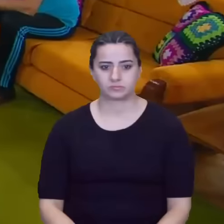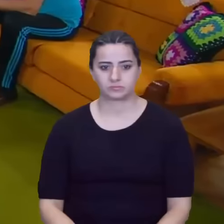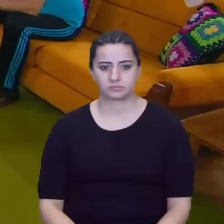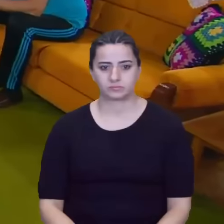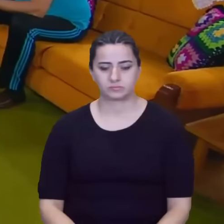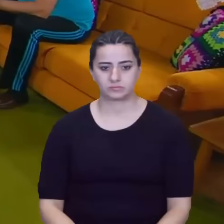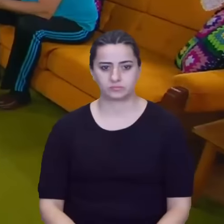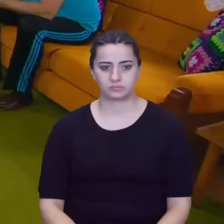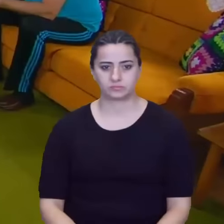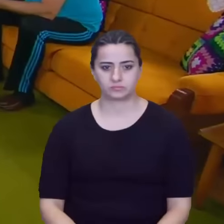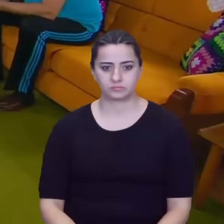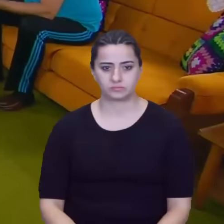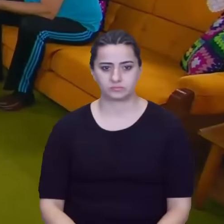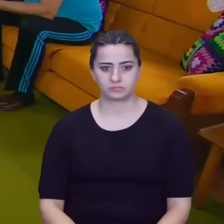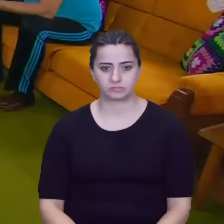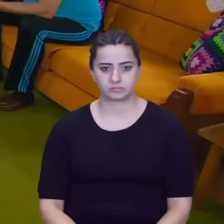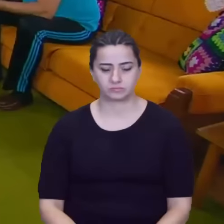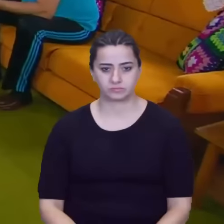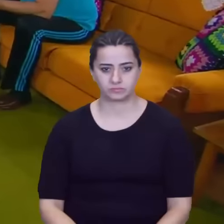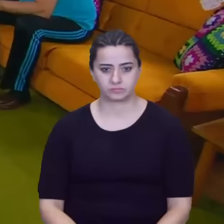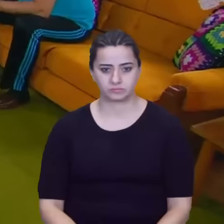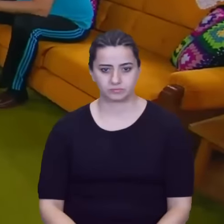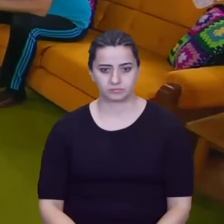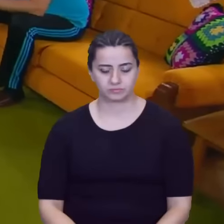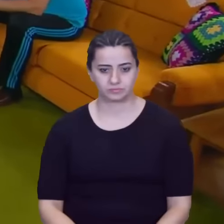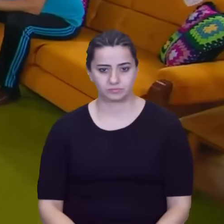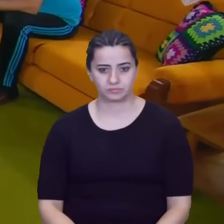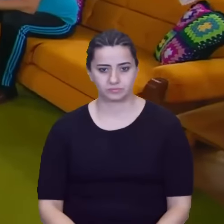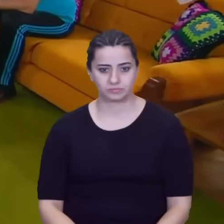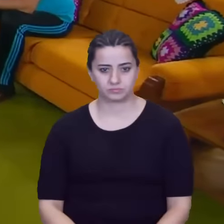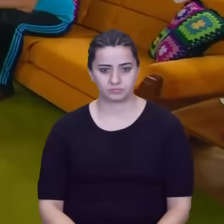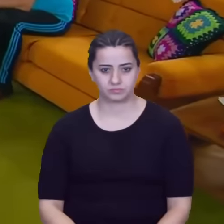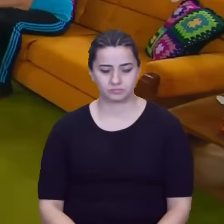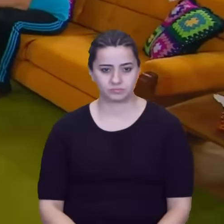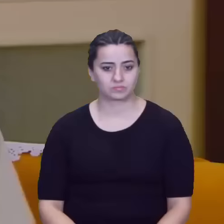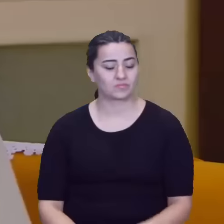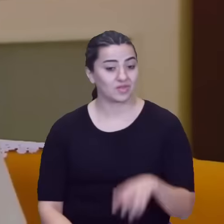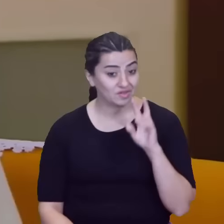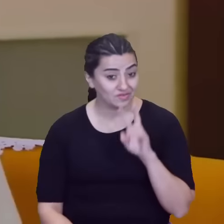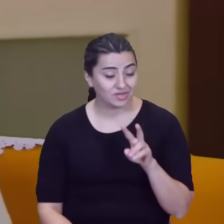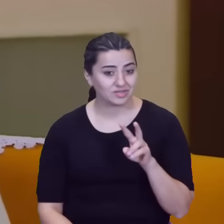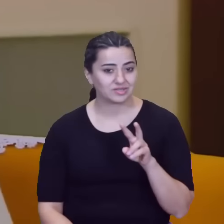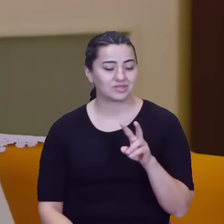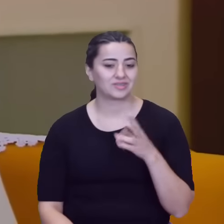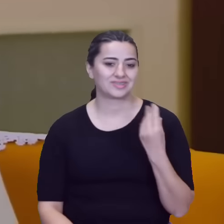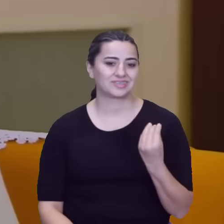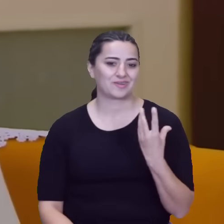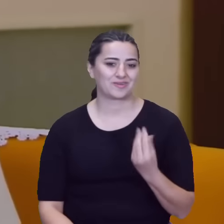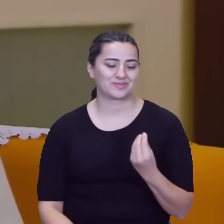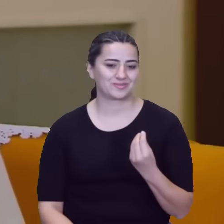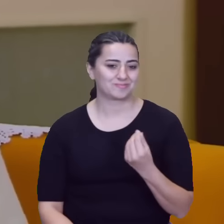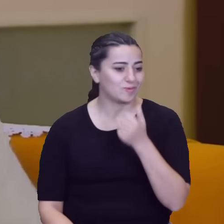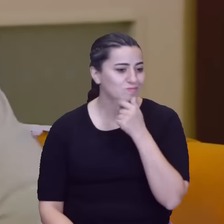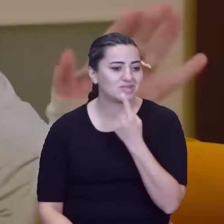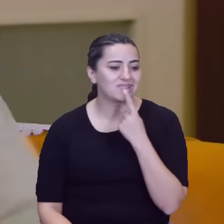elinden alıp giderken Rukiye kanepeye geçiyor. Ay. Ay valla. O kadar iyi oldu ki babam